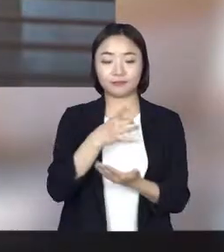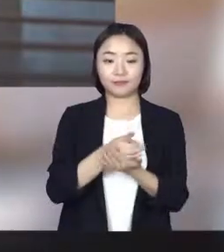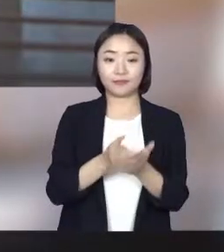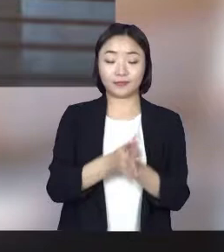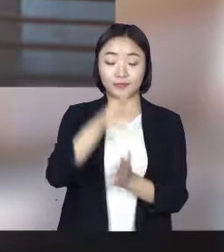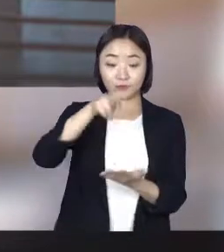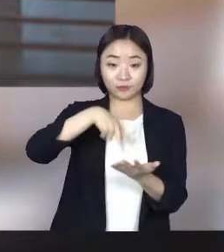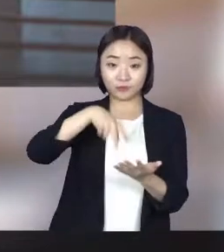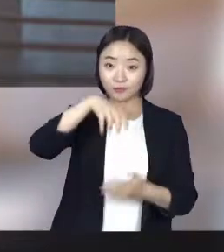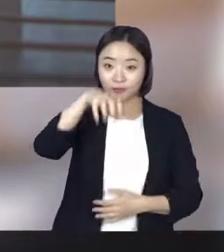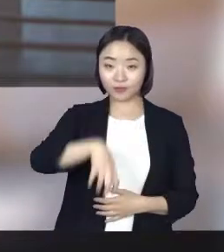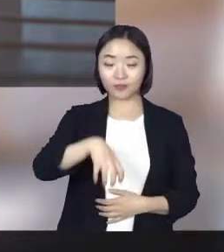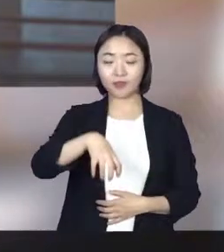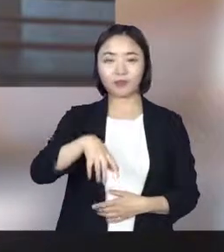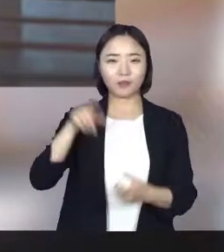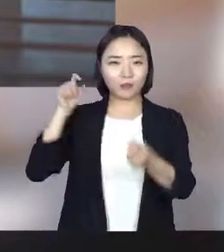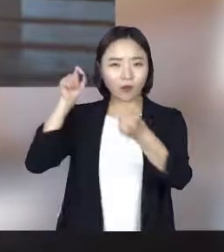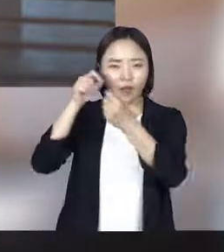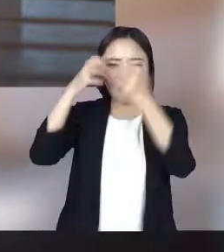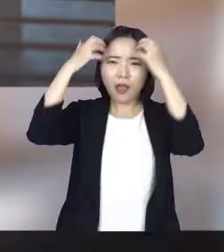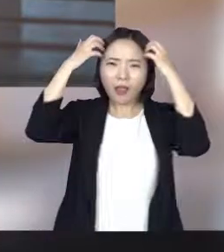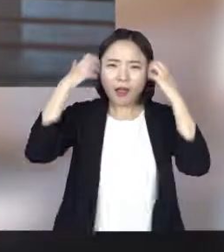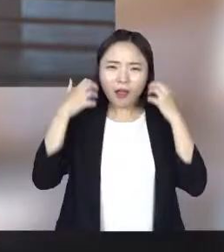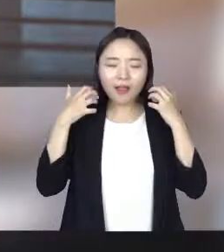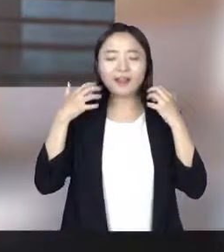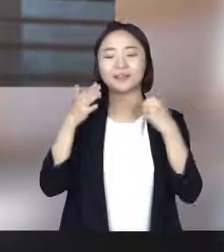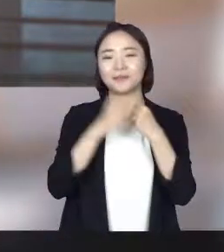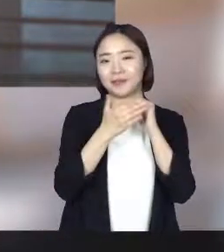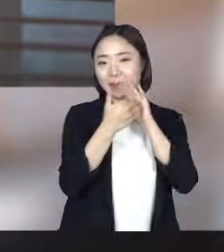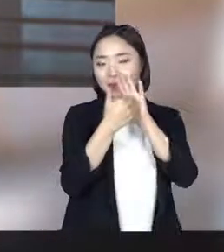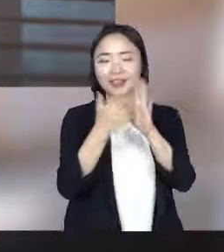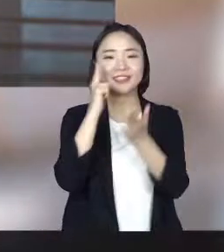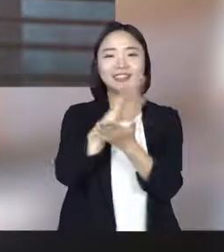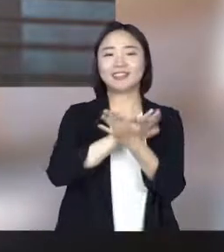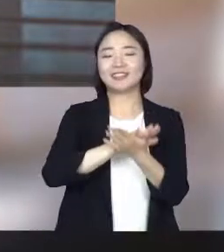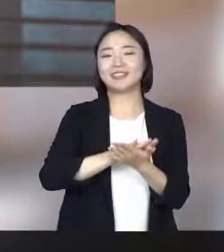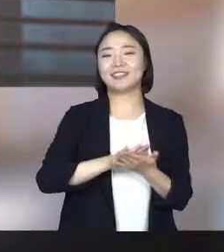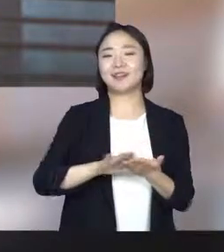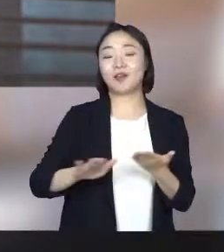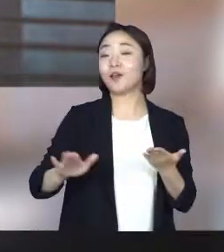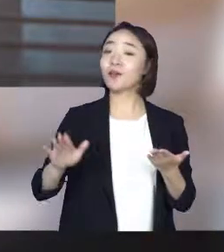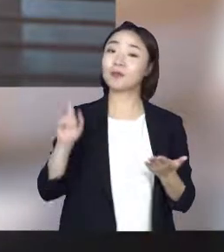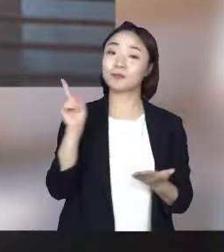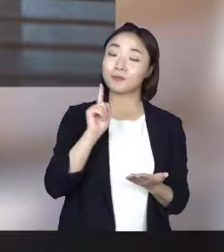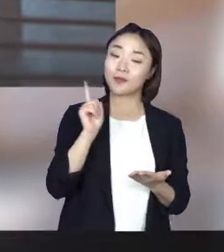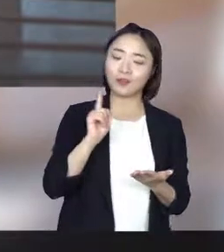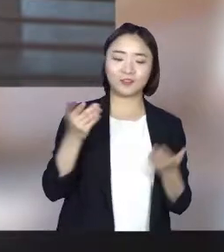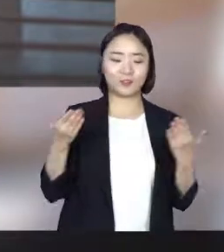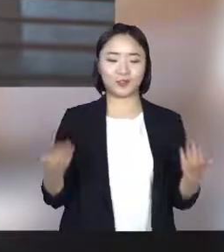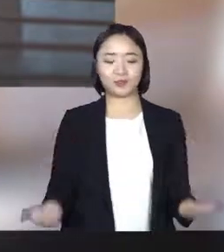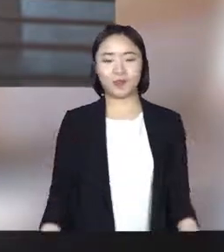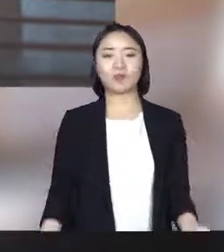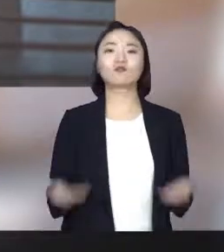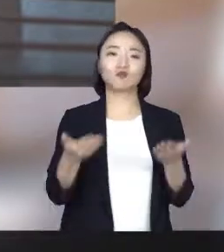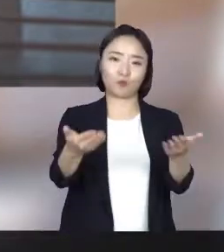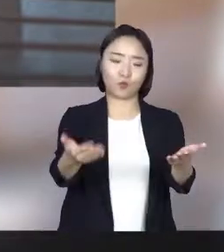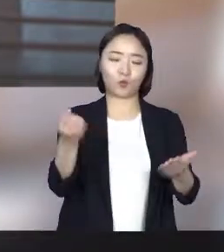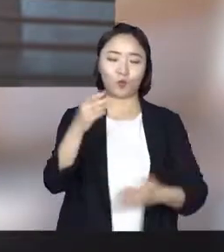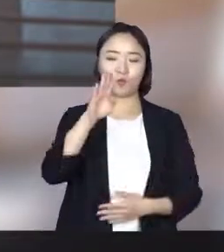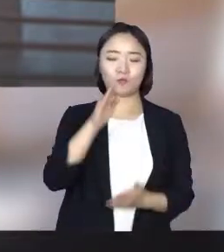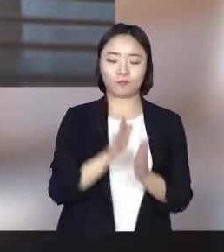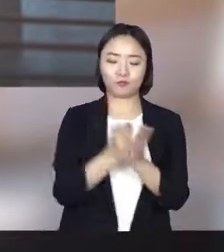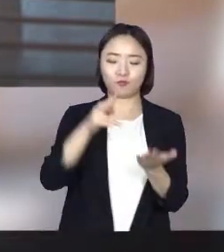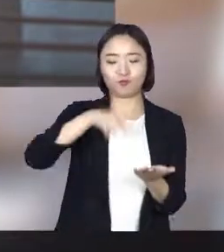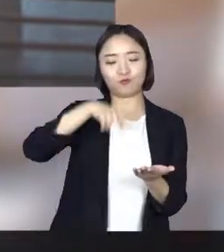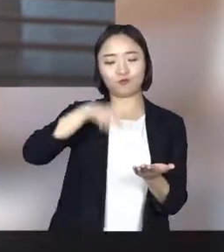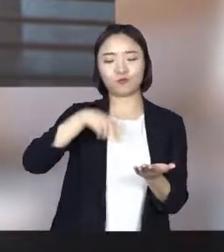환생정보입니다. 천안시 도서관에서 다가올 무더위를 대비해 시민들의 시원한 여름을 책임질 무더위 쉼터 제공 및